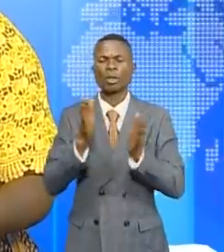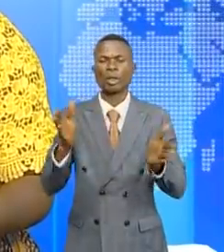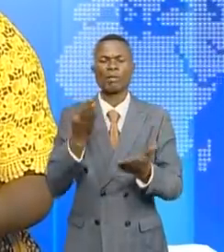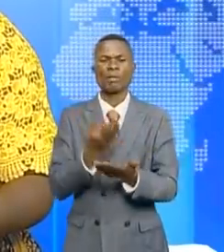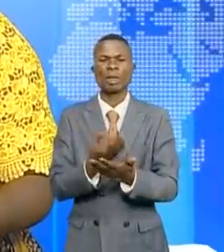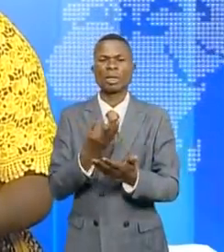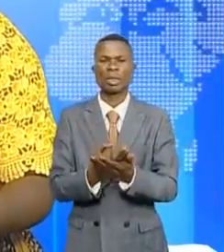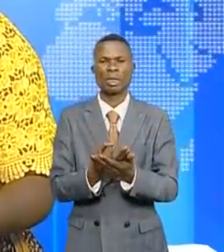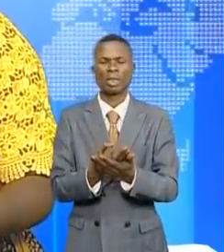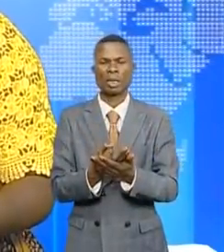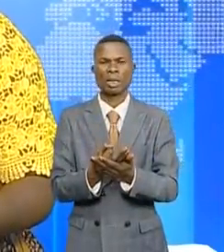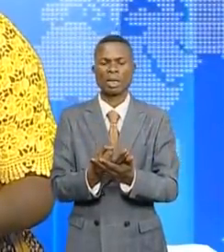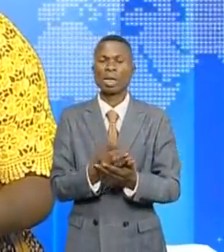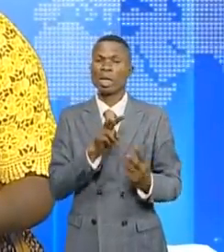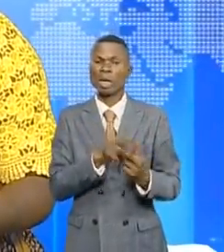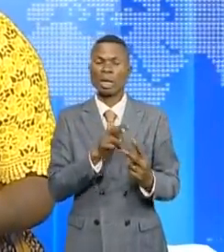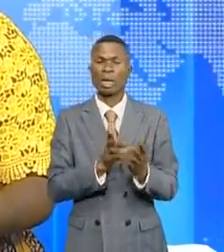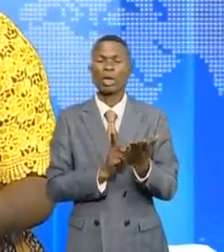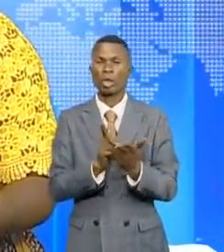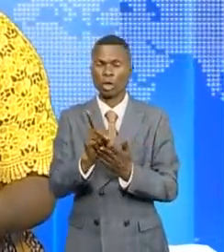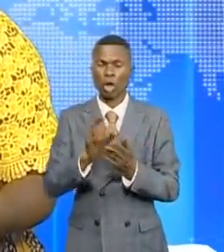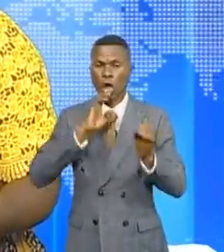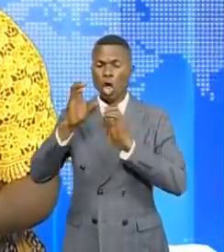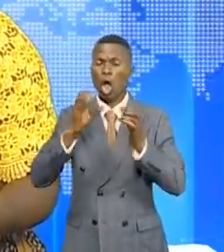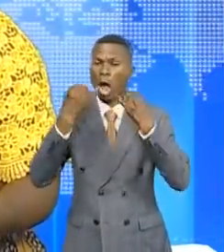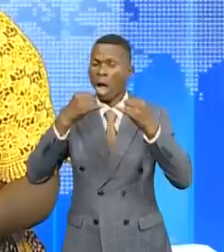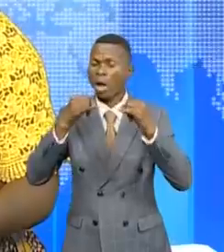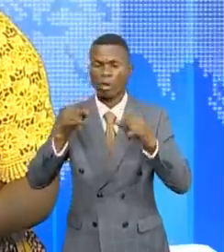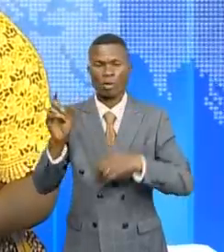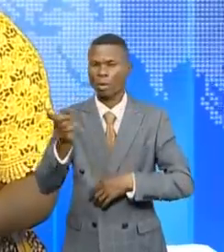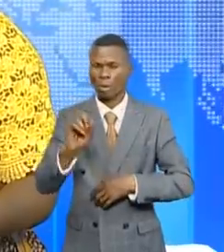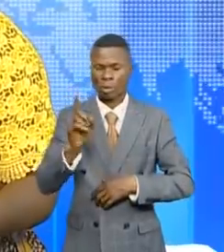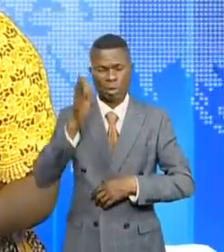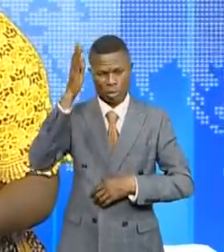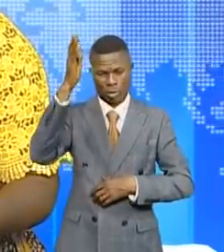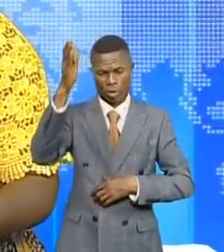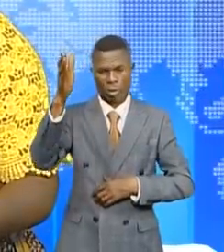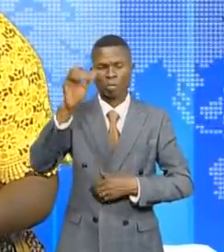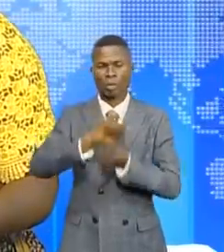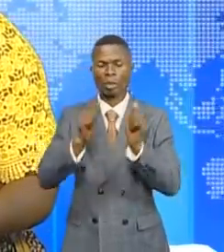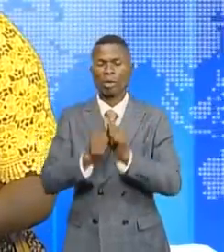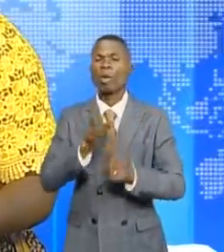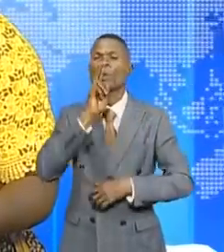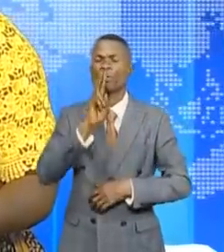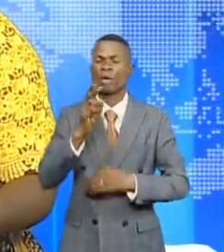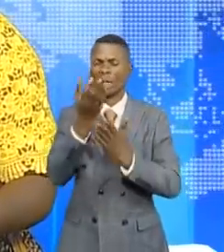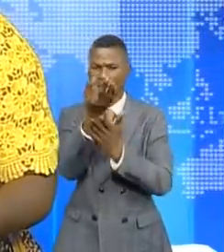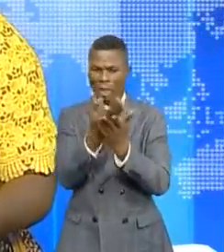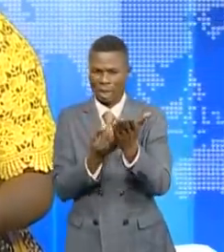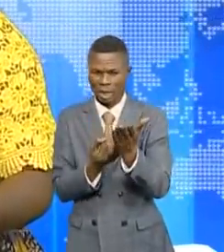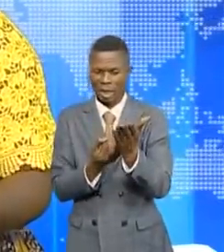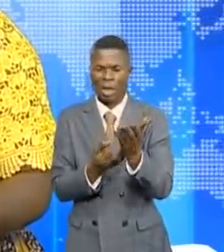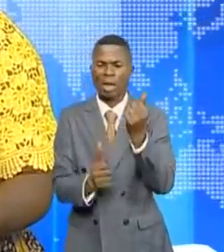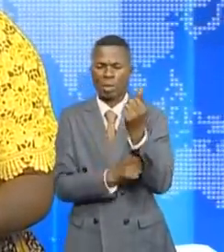des finances se réserve le droit de communiquer au moment opportun sur la véritable liste des